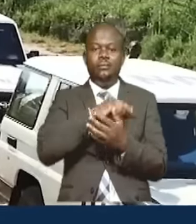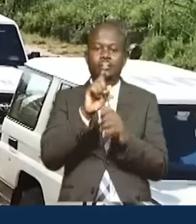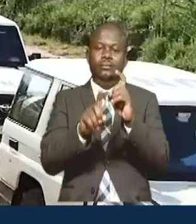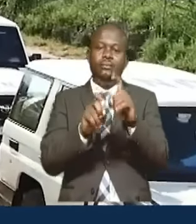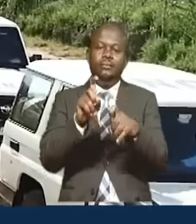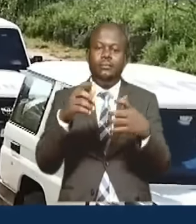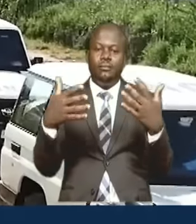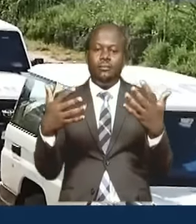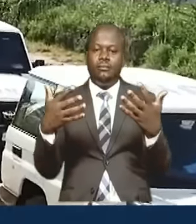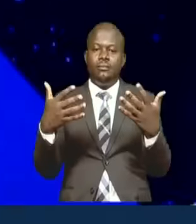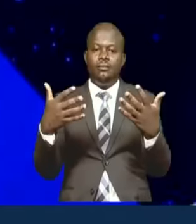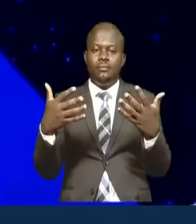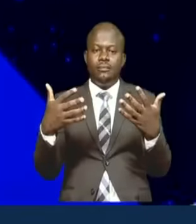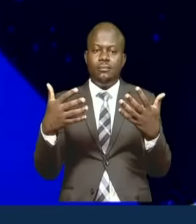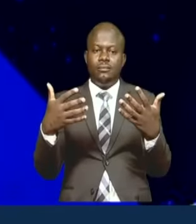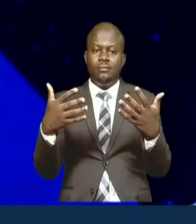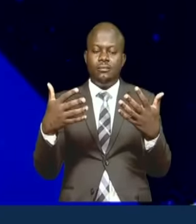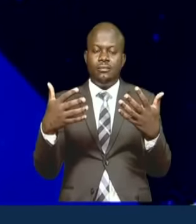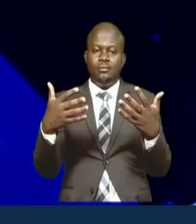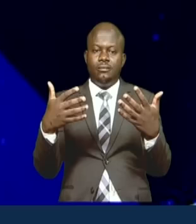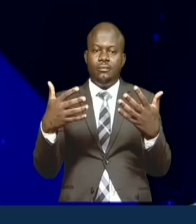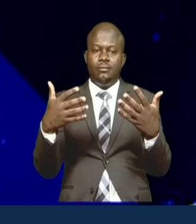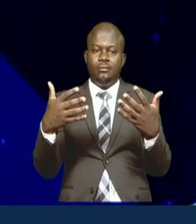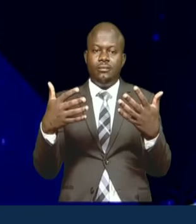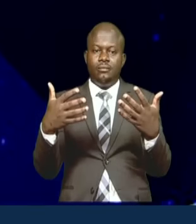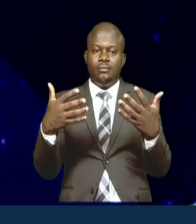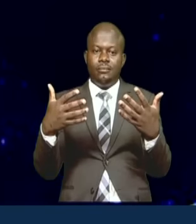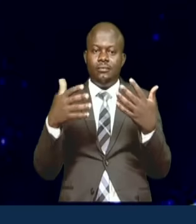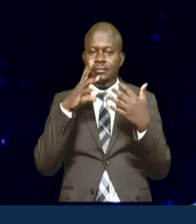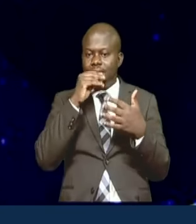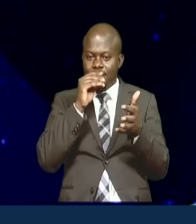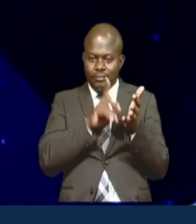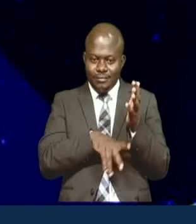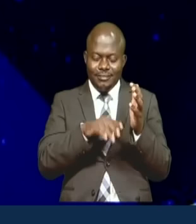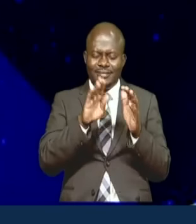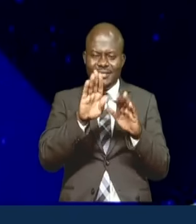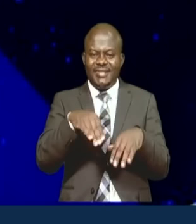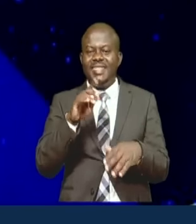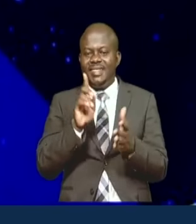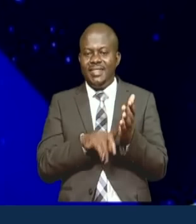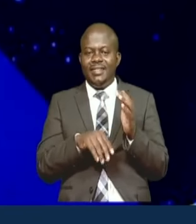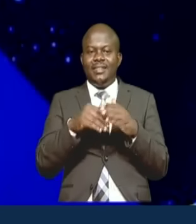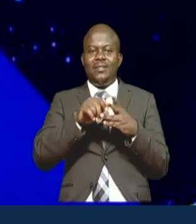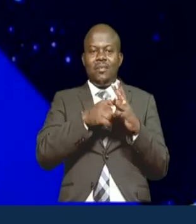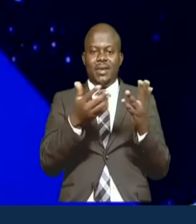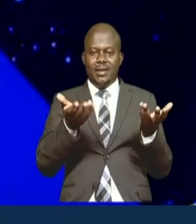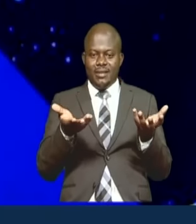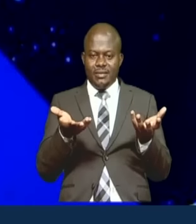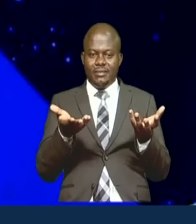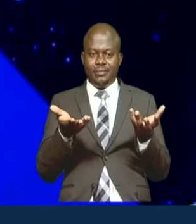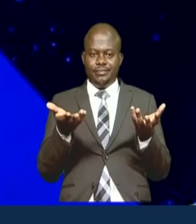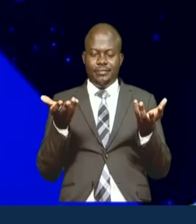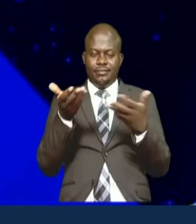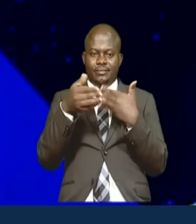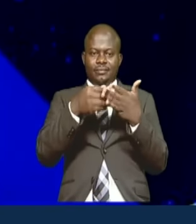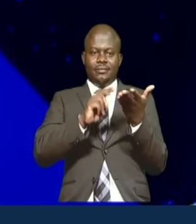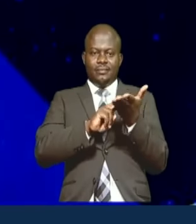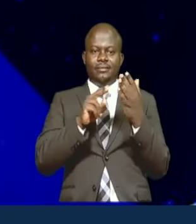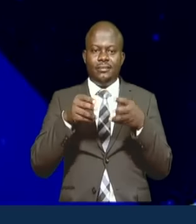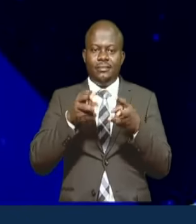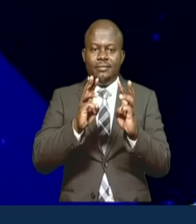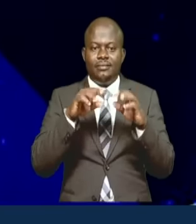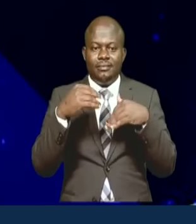twamubajije aravuga ngo aratangiye kunsubiza ngo mvuge iki ndeke iki mereye nahe magambo nakoresha asobanura uko